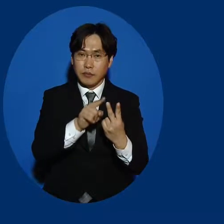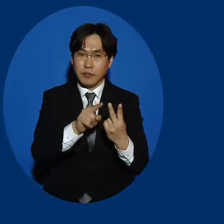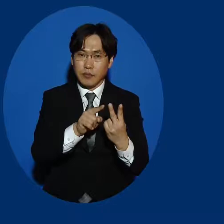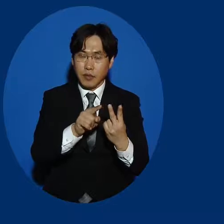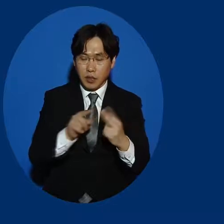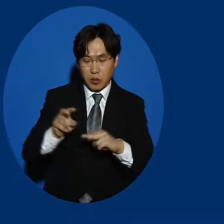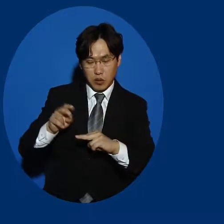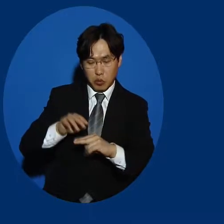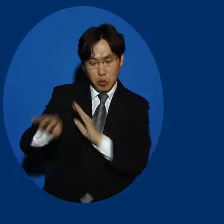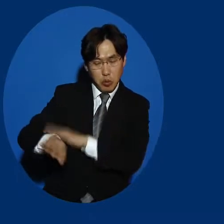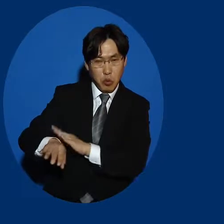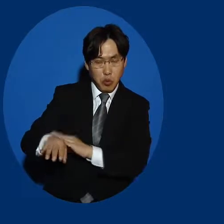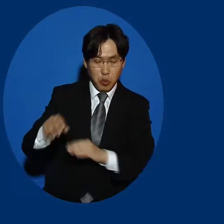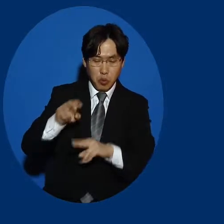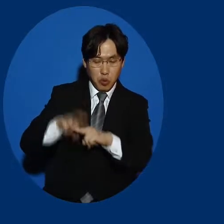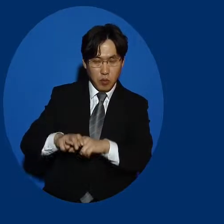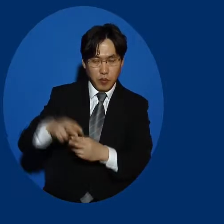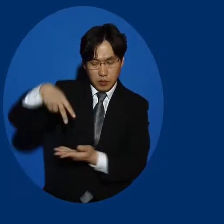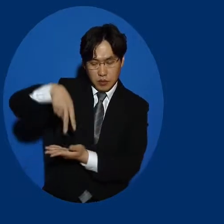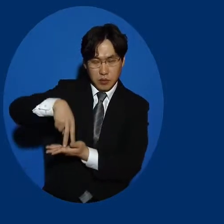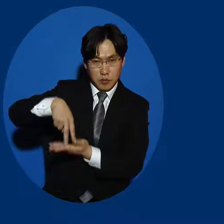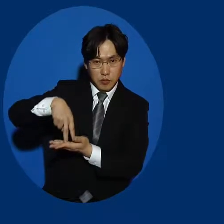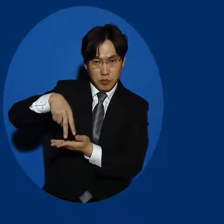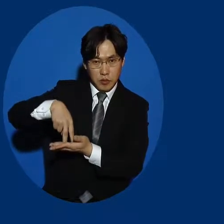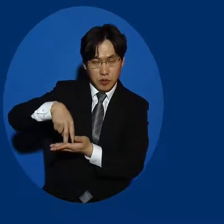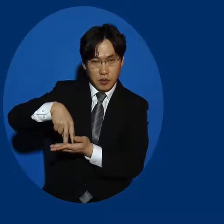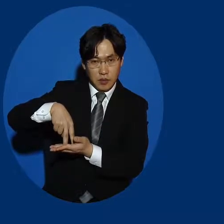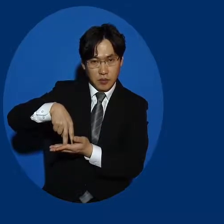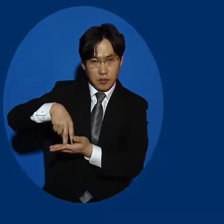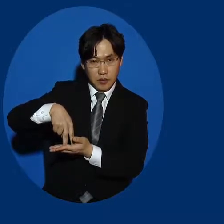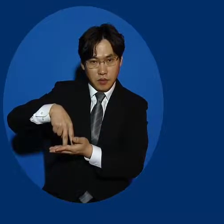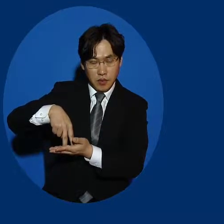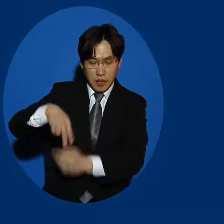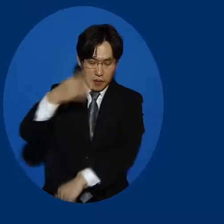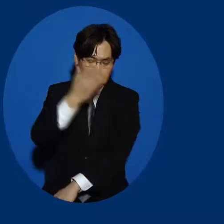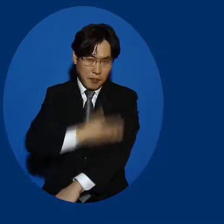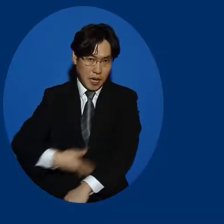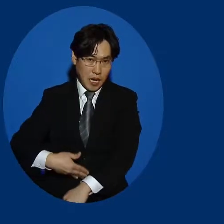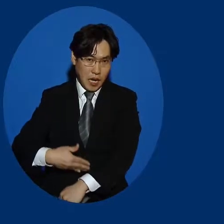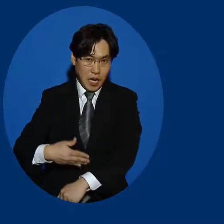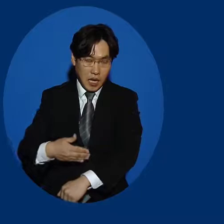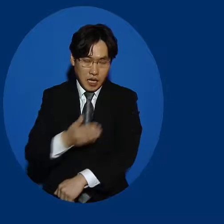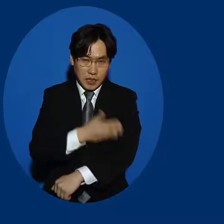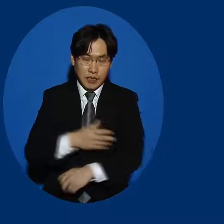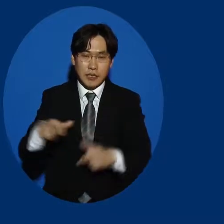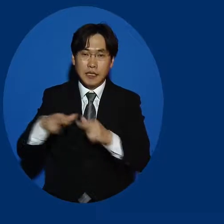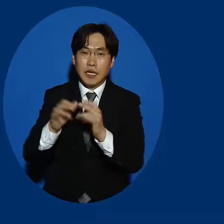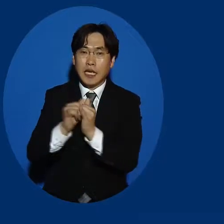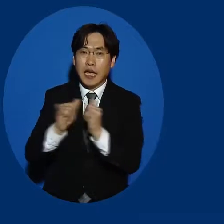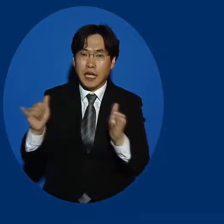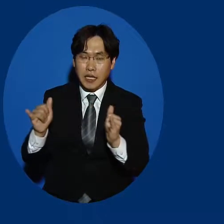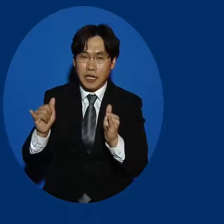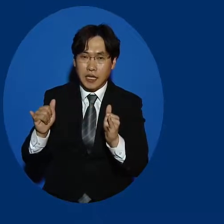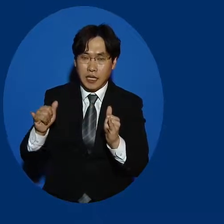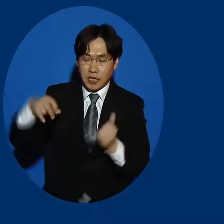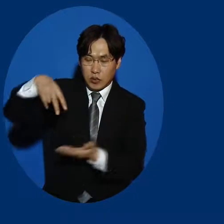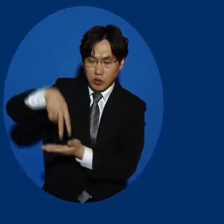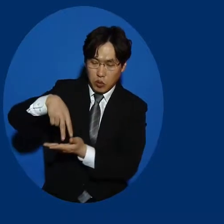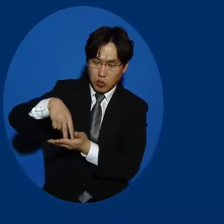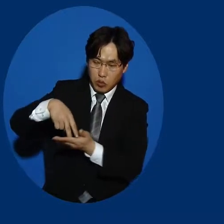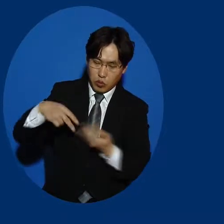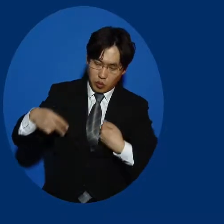그 옆에 서 있는 팔이 절단된 장애인을 이